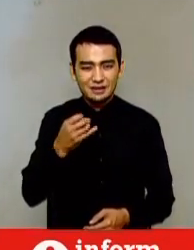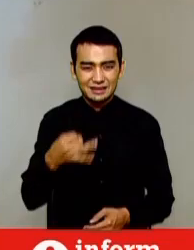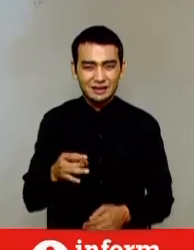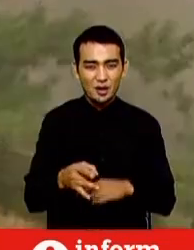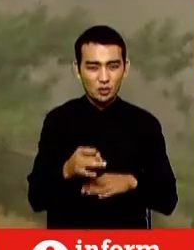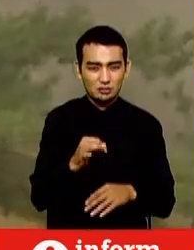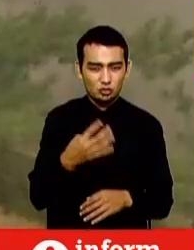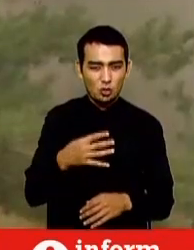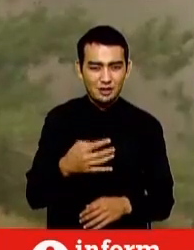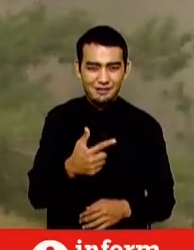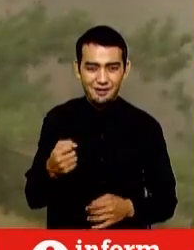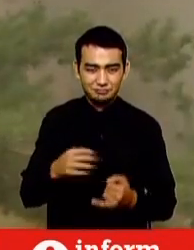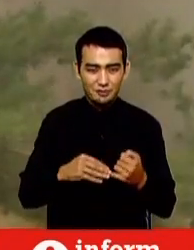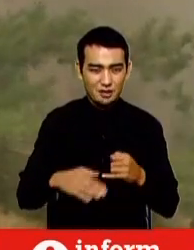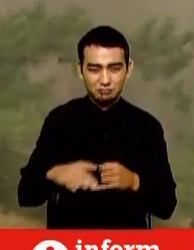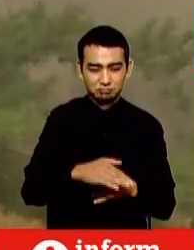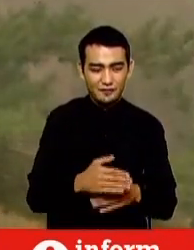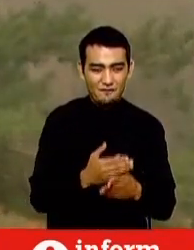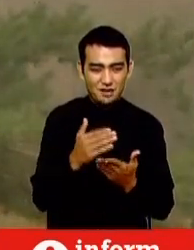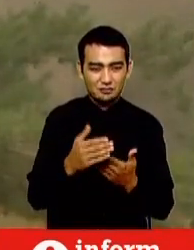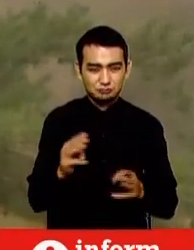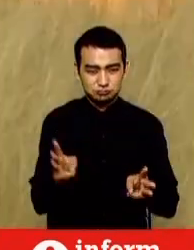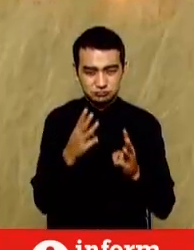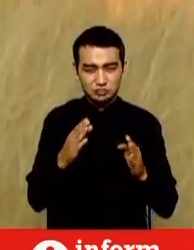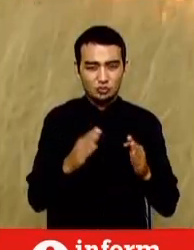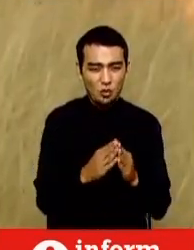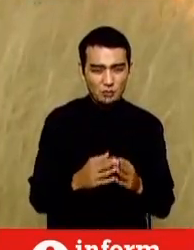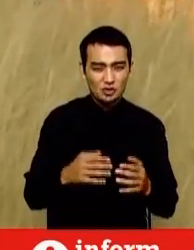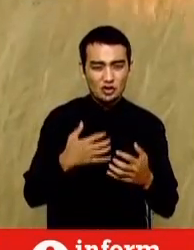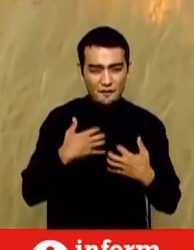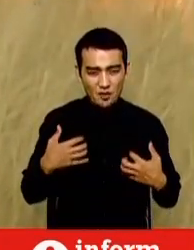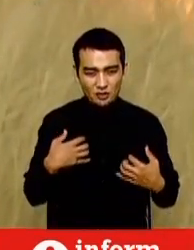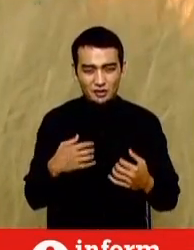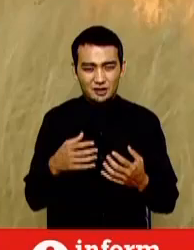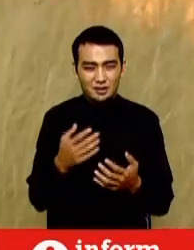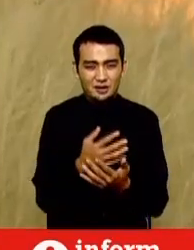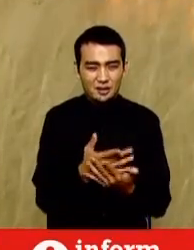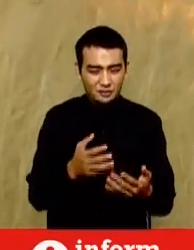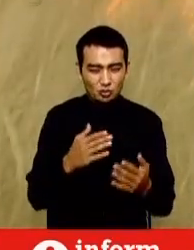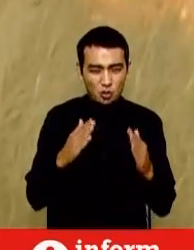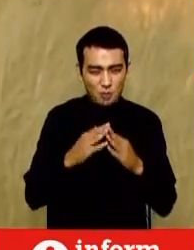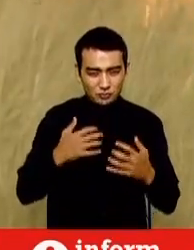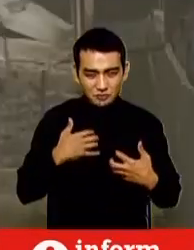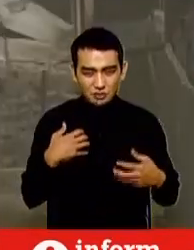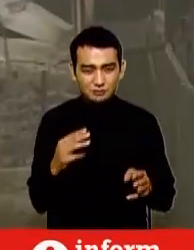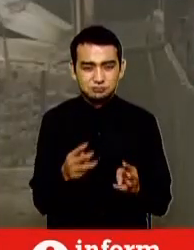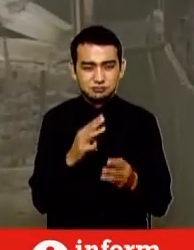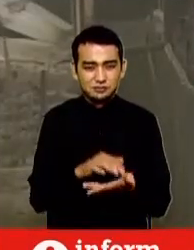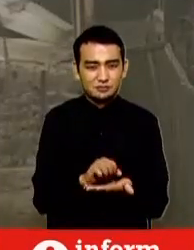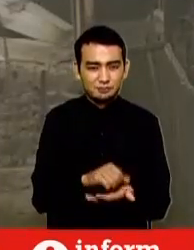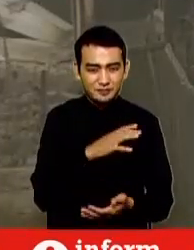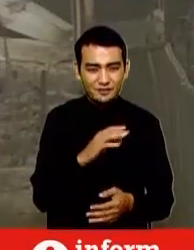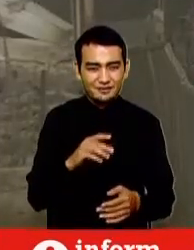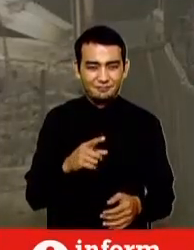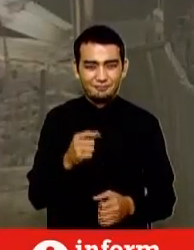тысяч гектаров леса уничтожил огонь, сгорели дома сельчан, домашний скот и дикие животные. Сначала осудили тракториста из-за неисправного трактора,